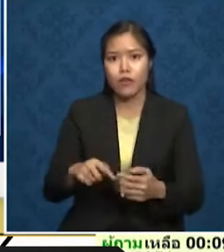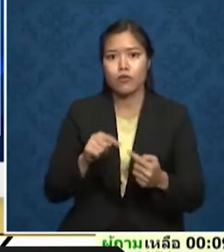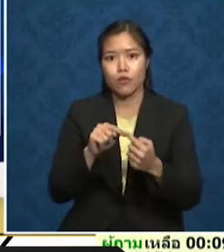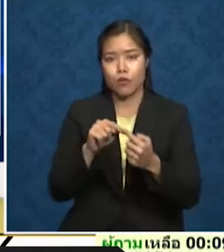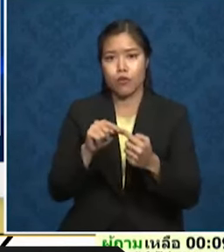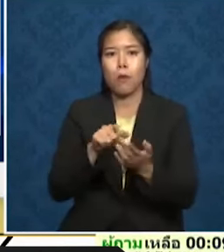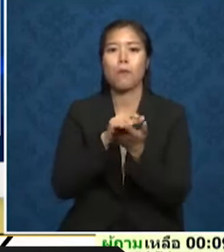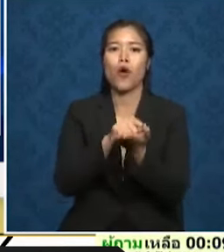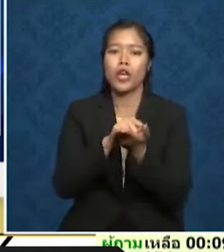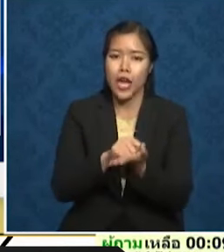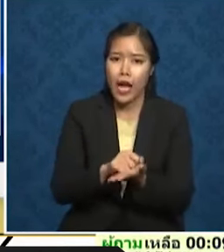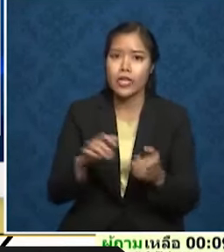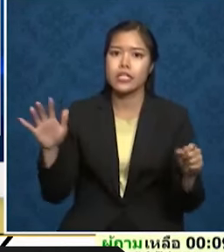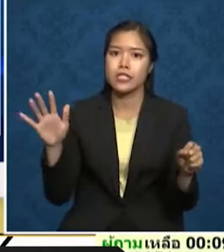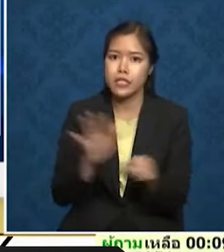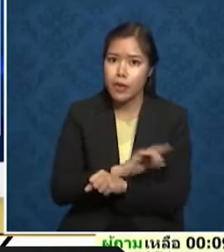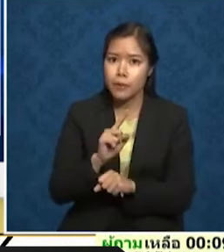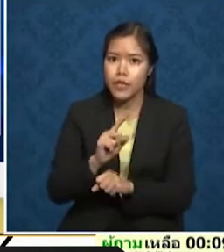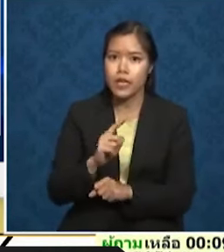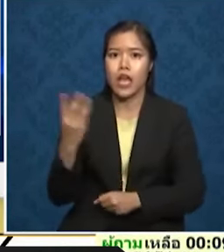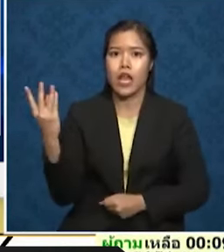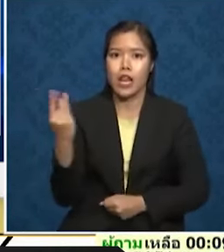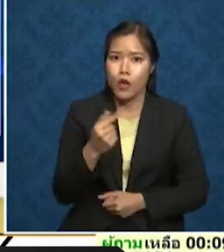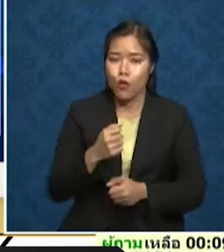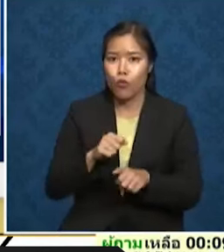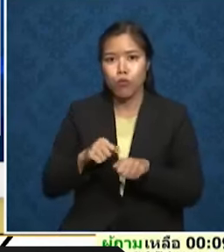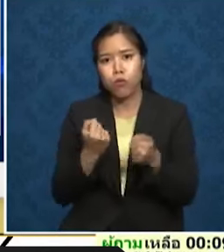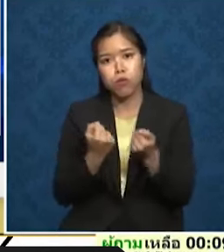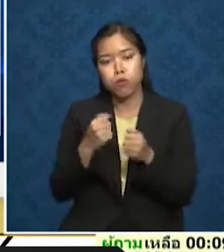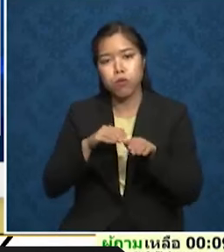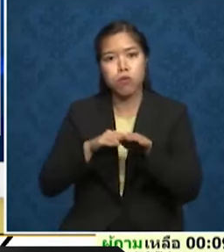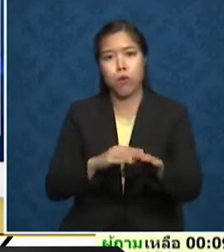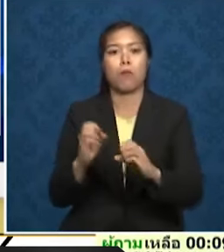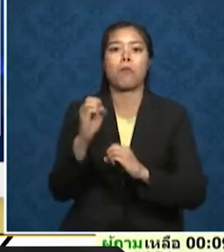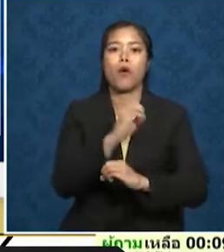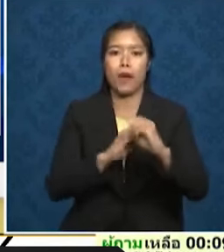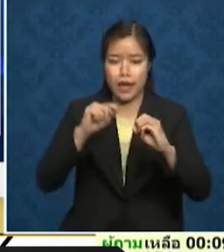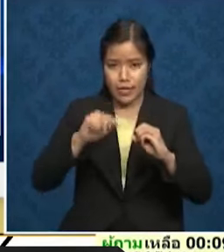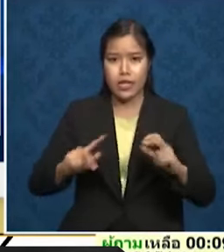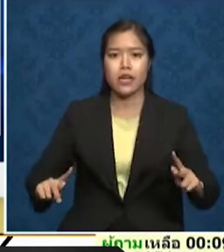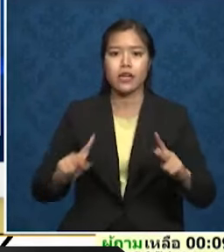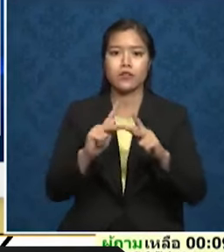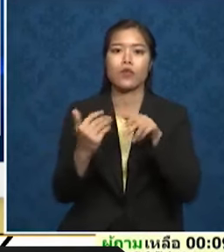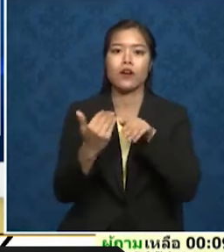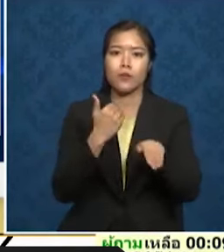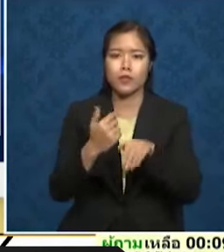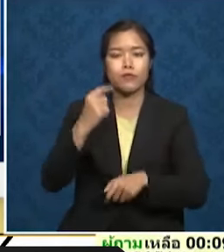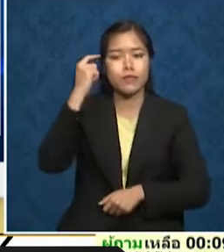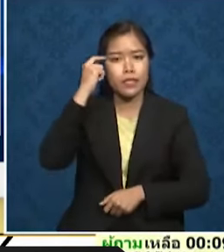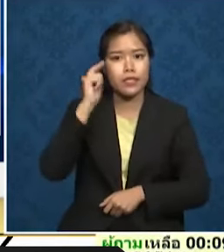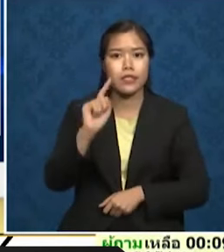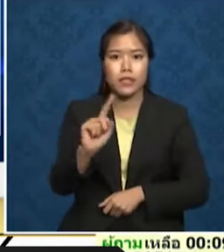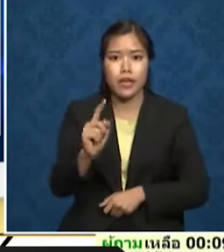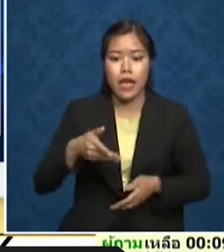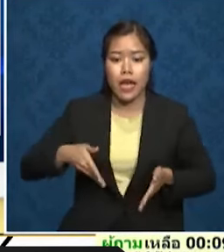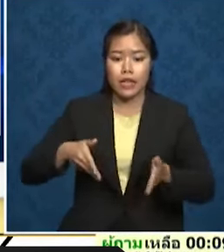นส่งที่รวดเร็วแล้วก็ปลอดภัยนี่คือสิ่งหนึ่งที่กระทรวงคมนาคมกรมทางหลวงเชื่อมั่นว่า